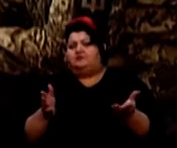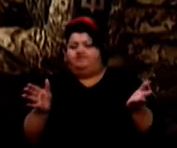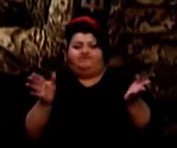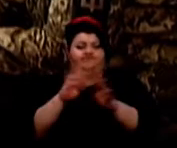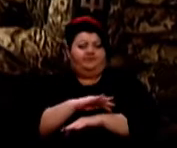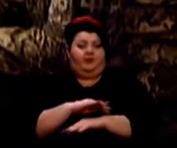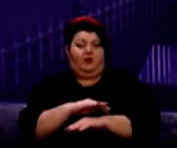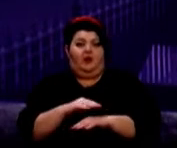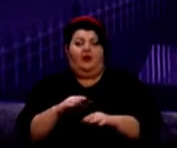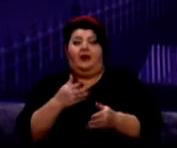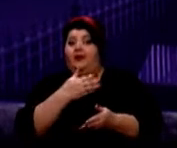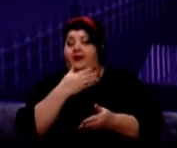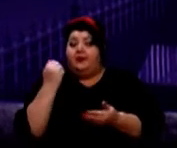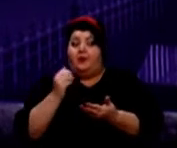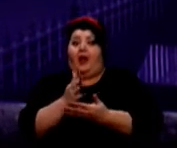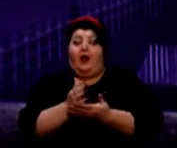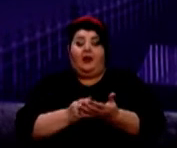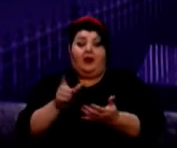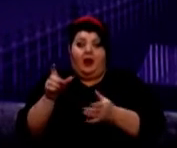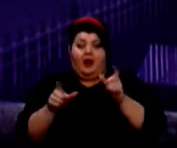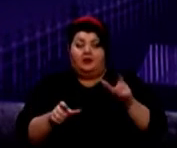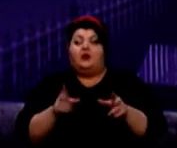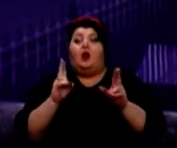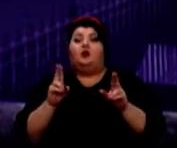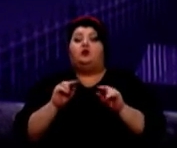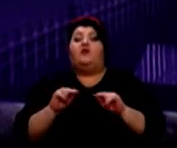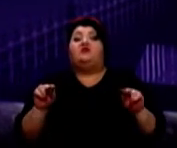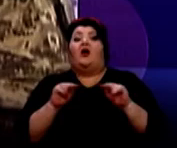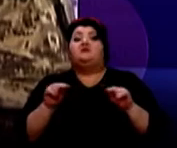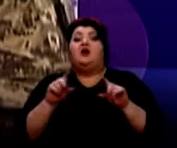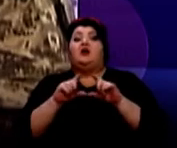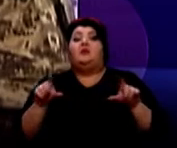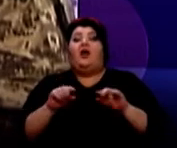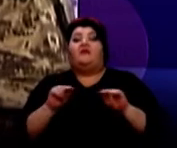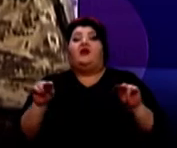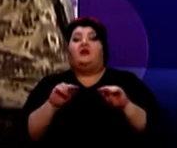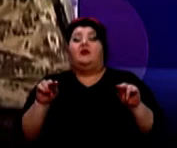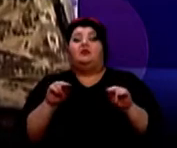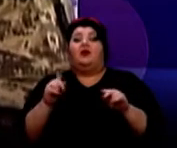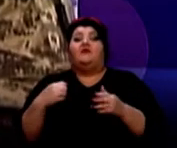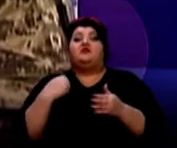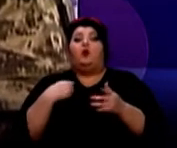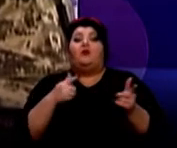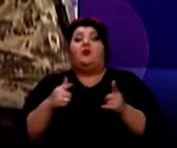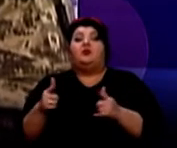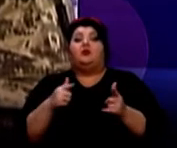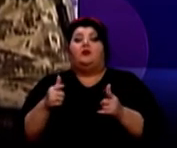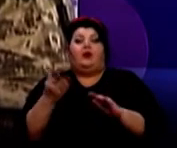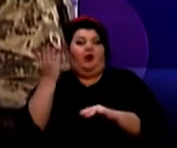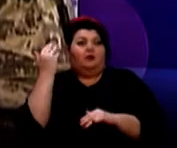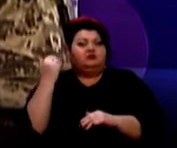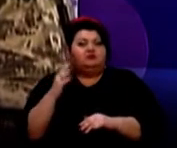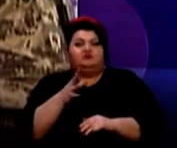Відсутній кадровий потенціал, хто в навчальному закладі викладав предмет допризовна підготовка. В свій час це